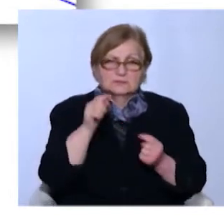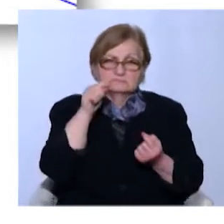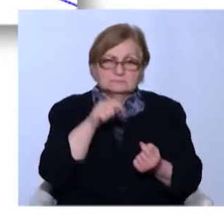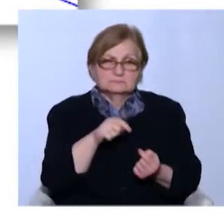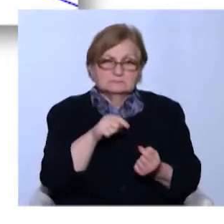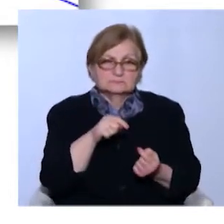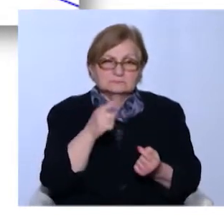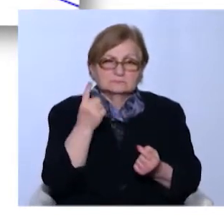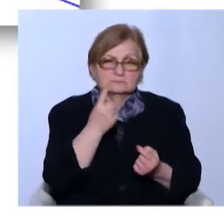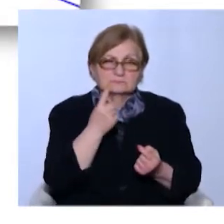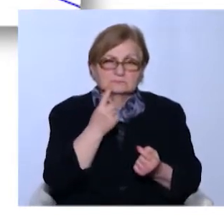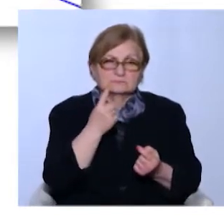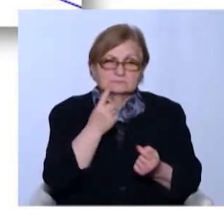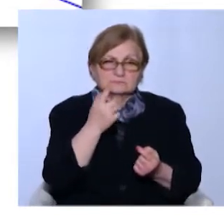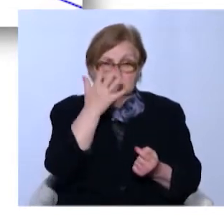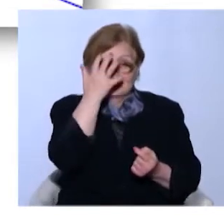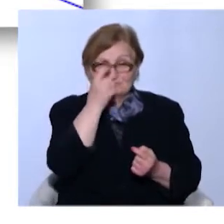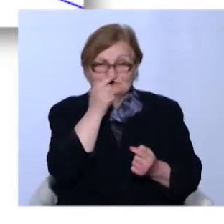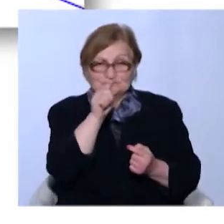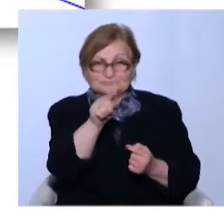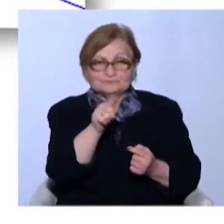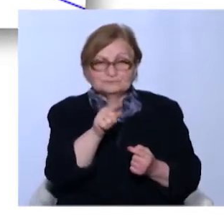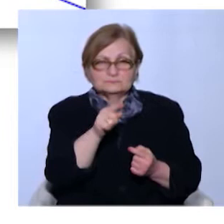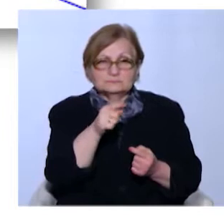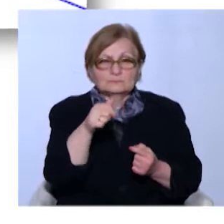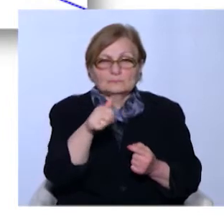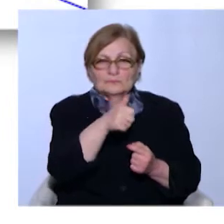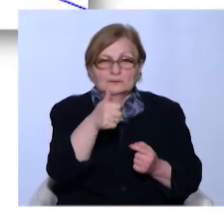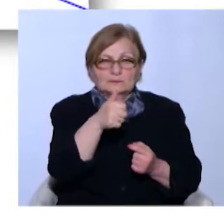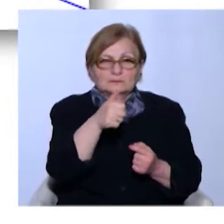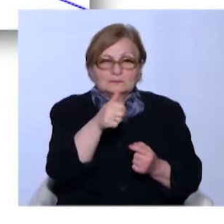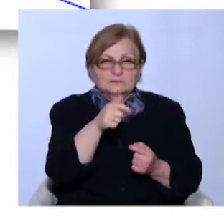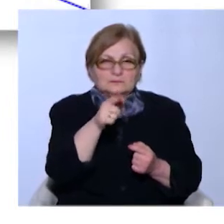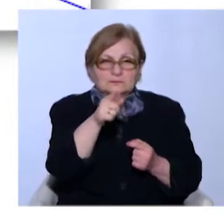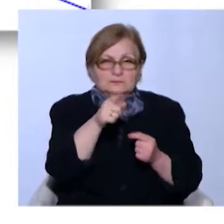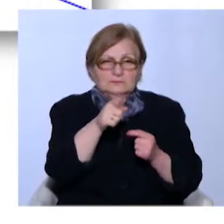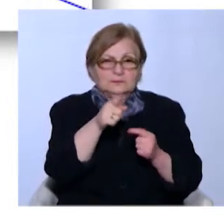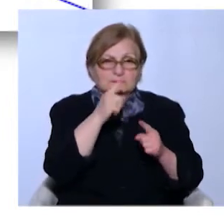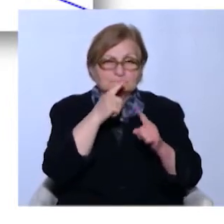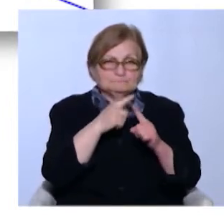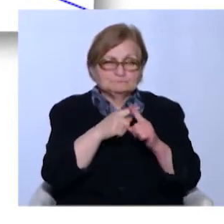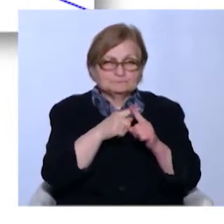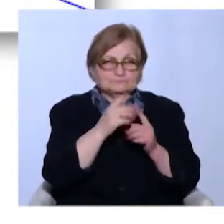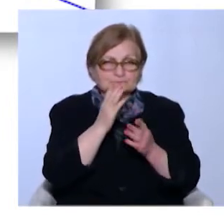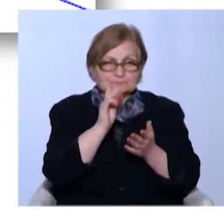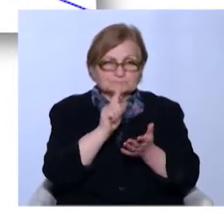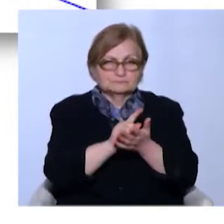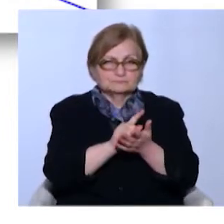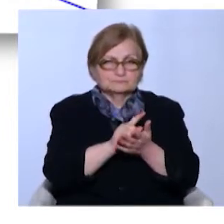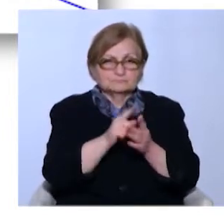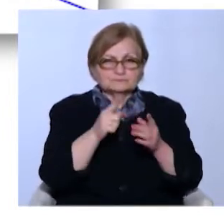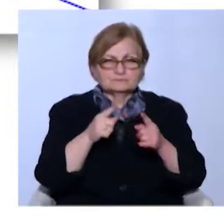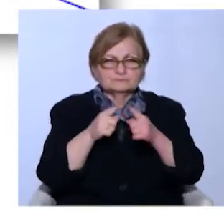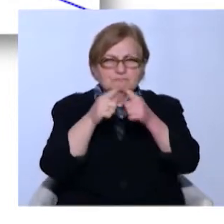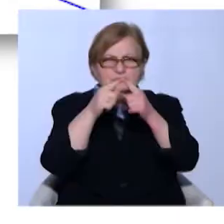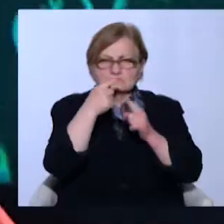შესაბამისად პირველ ფოტოზე როგორც ჩანს, ფუნქცია ეს წრფე X ღერძის დადებით მიმართულებასთან აუცილებლად მახვილ კუთხეს